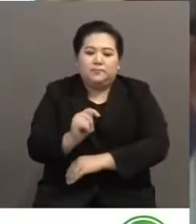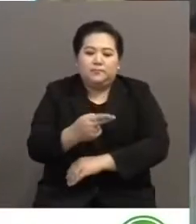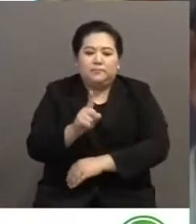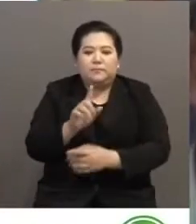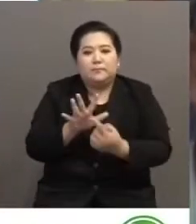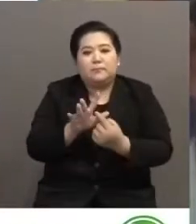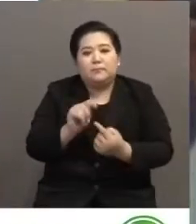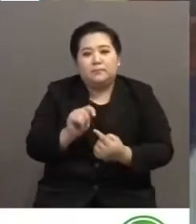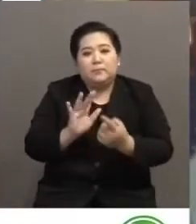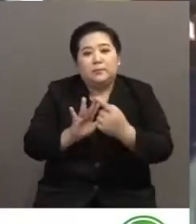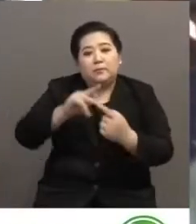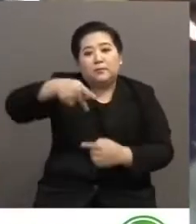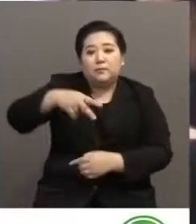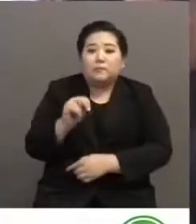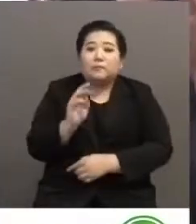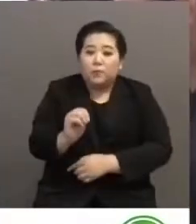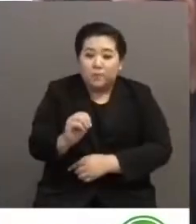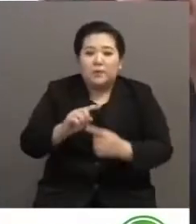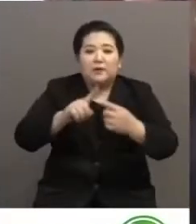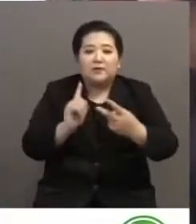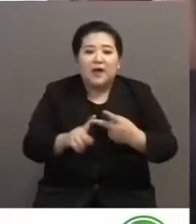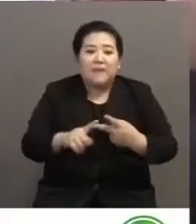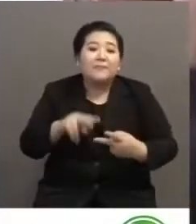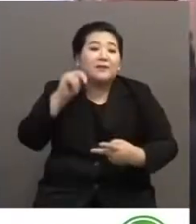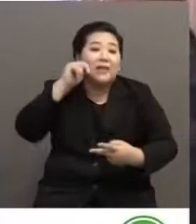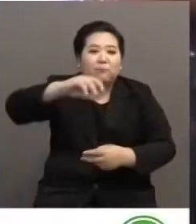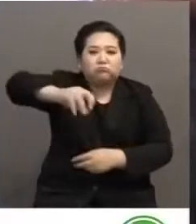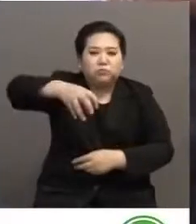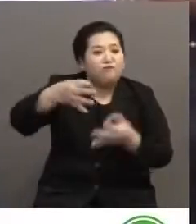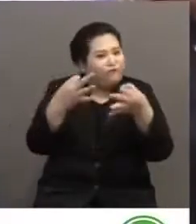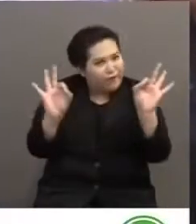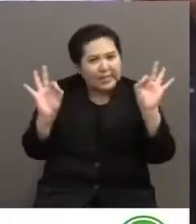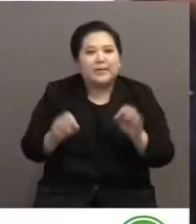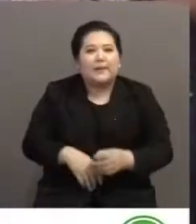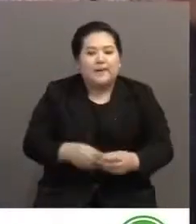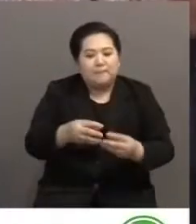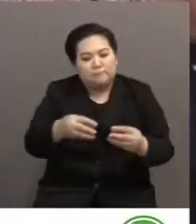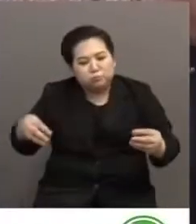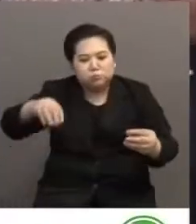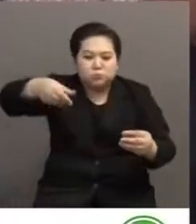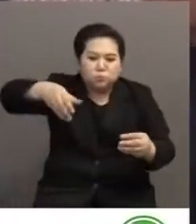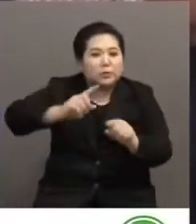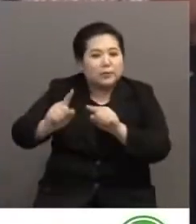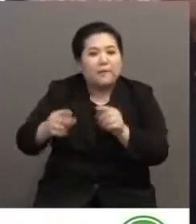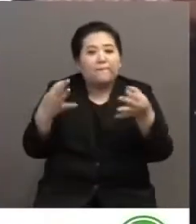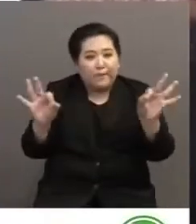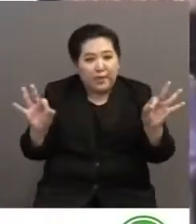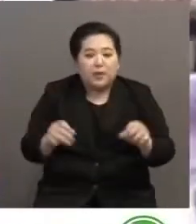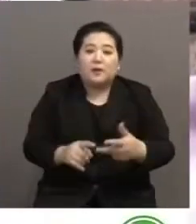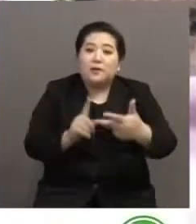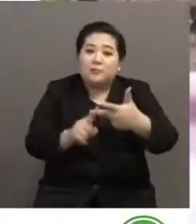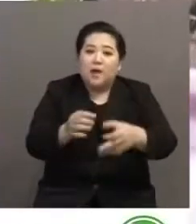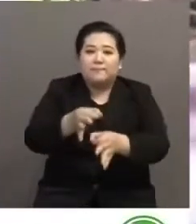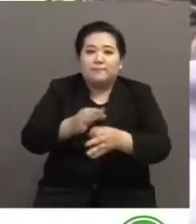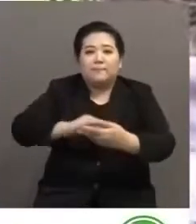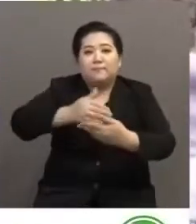เข้าให้ไปใช้ด้วยนะครับโดยไม่คิดค่าดำเนินการแต่อย่างใดครับ ค่ะคือตอนนี้คุณผู้ชมเขาเปิดบัญชีธนาคารนะคะเป็นบัญชีธนาคารกรุงไทยสาขา